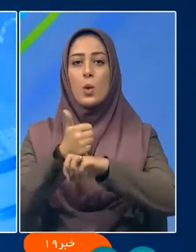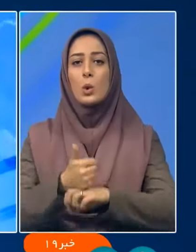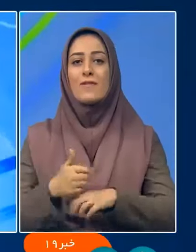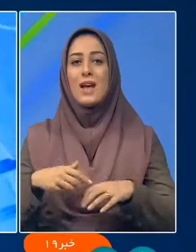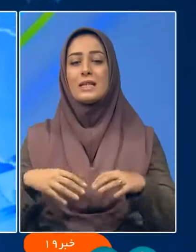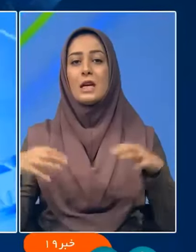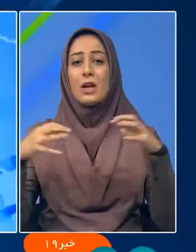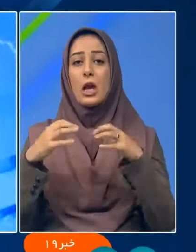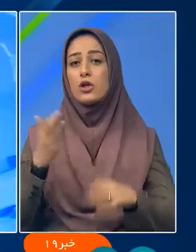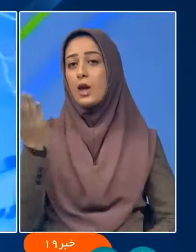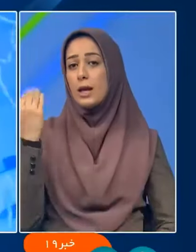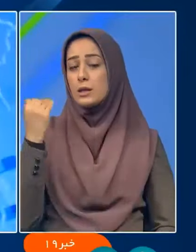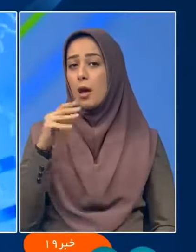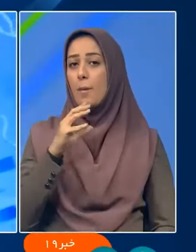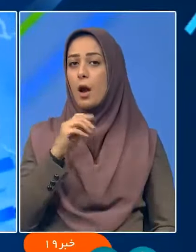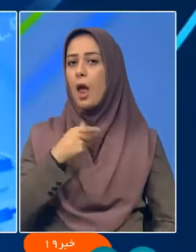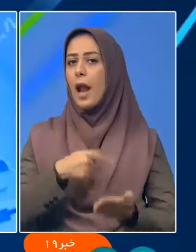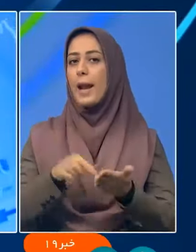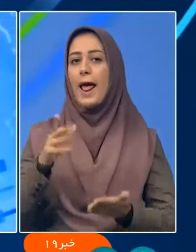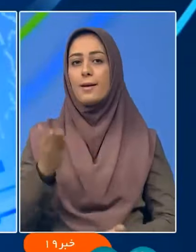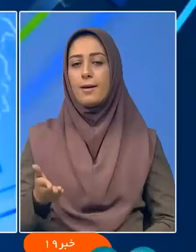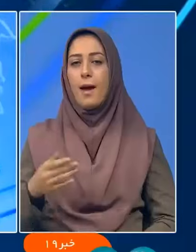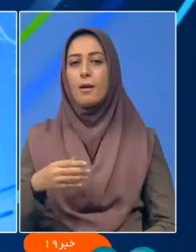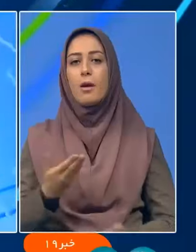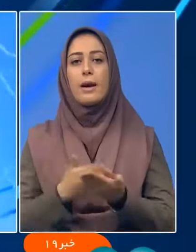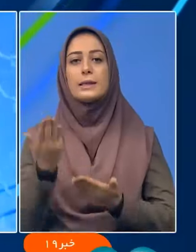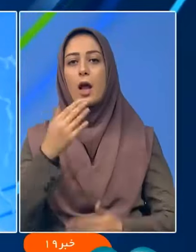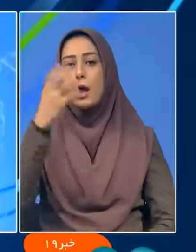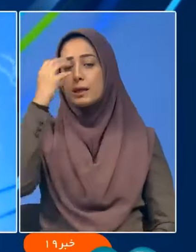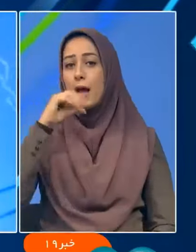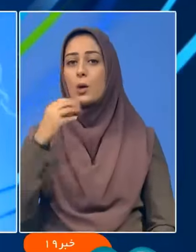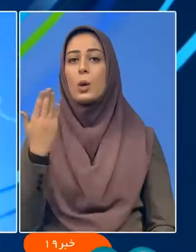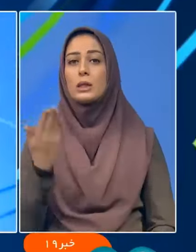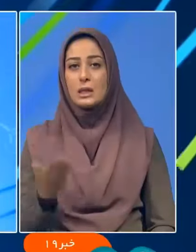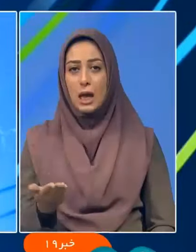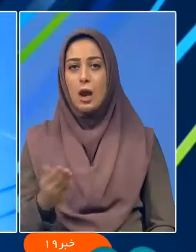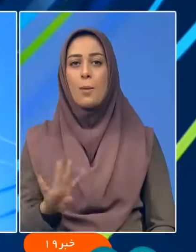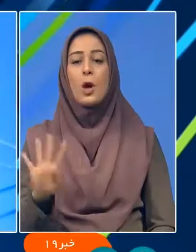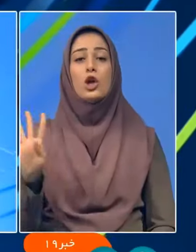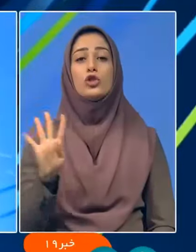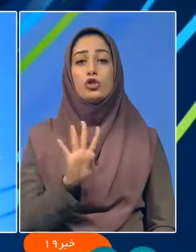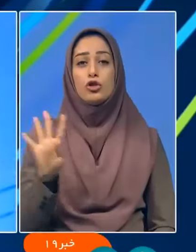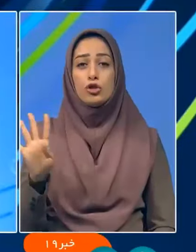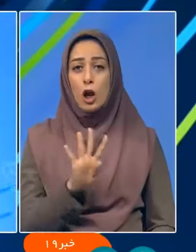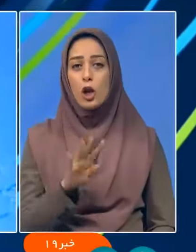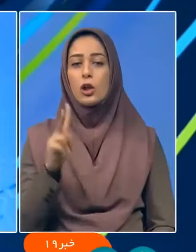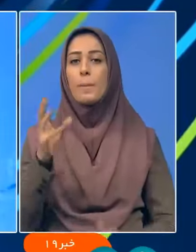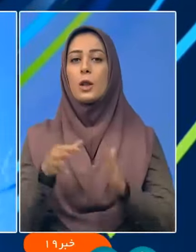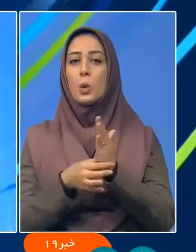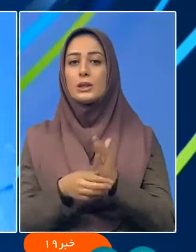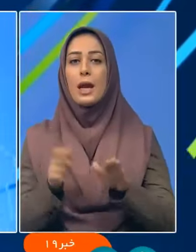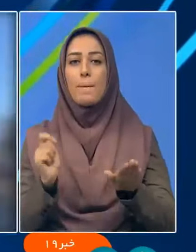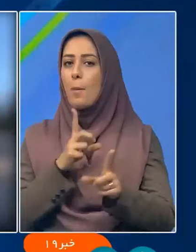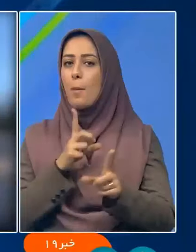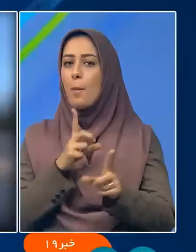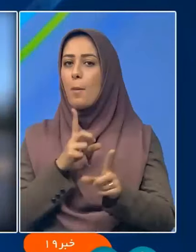سابق این رژیم را رد کرد. منابع صهیونیستی اعلام کردند که این رژیم چهارشنبه با ارائه 2 سند به دادگاه استیناف در دیوان بین